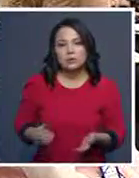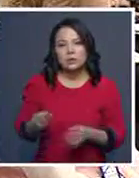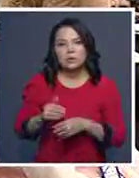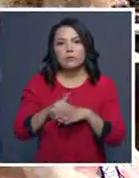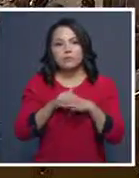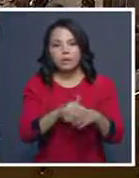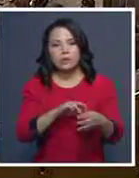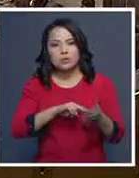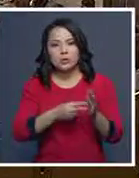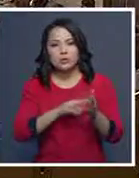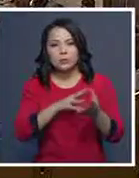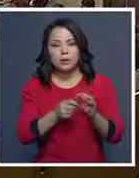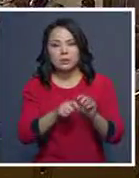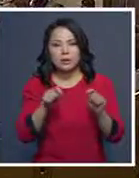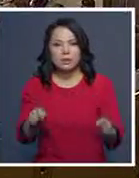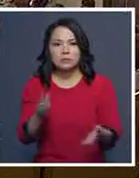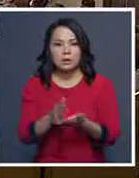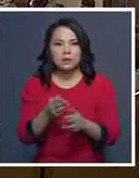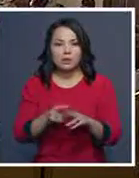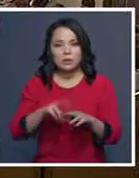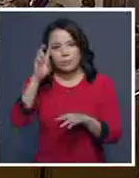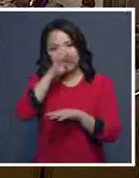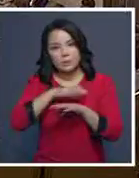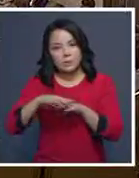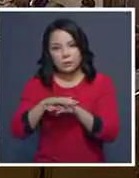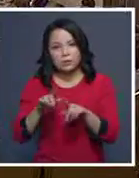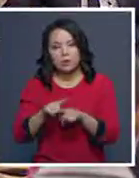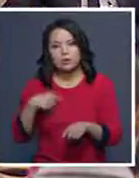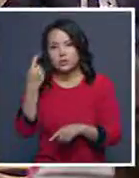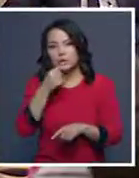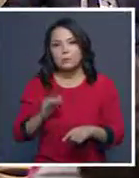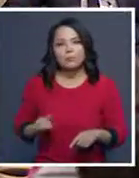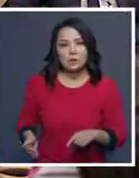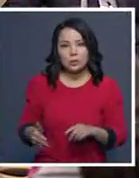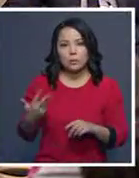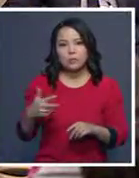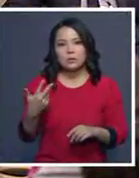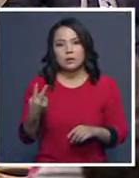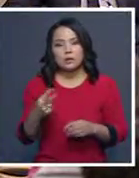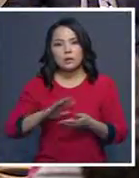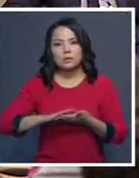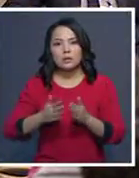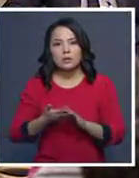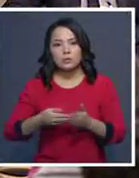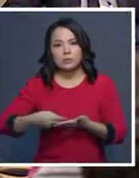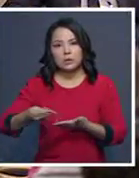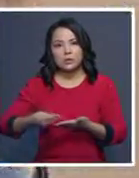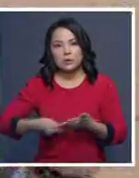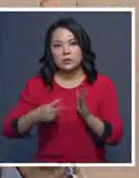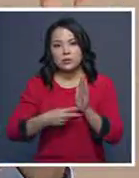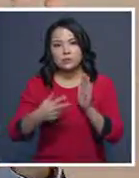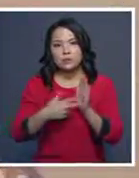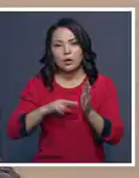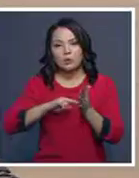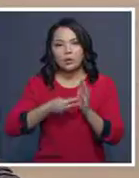тарту жоспарын әзірлеп жатқанын айтты. Мәселен, мемлекеттік жекеменшік әріптестік аясында 32 келісім шарт жасалған. 78 жоба